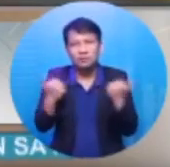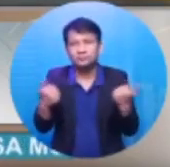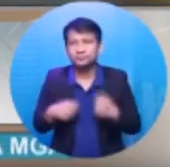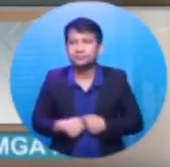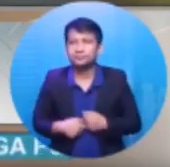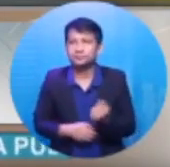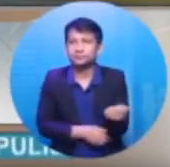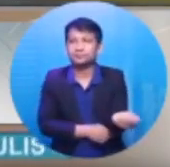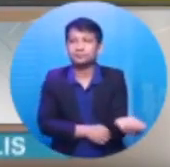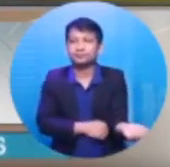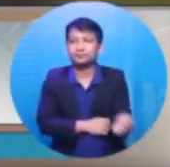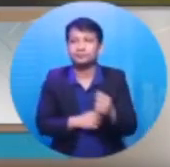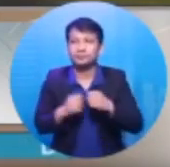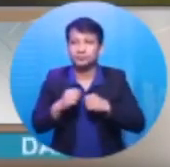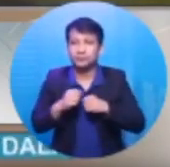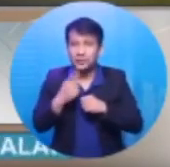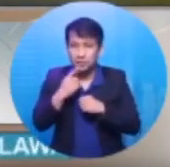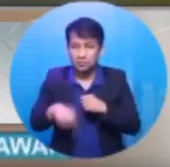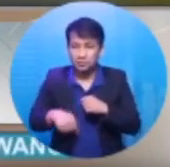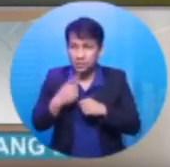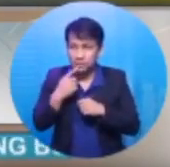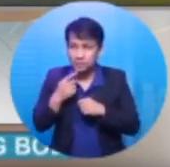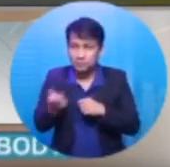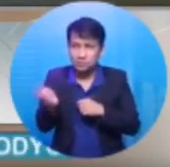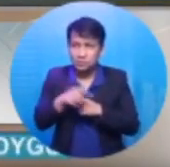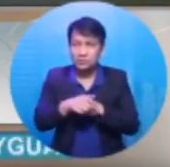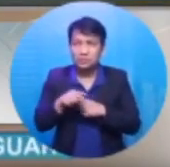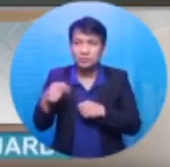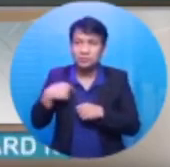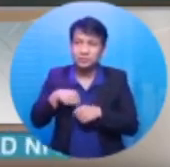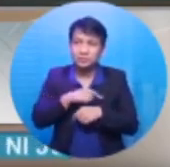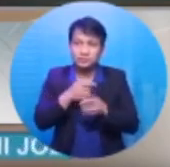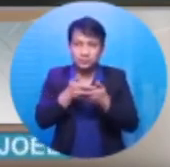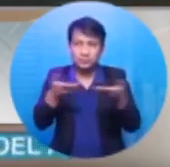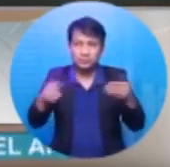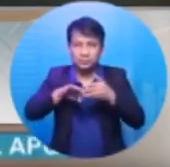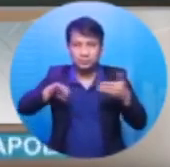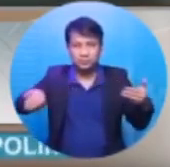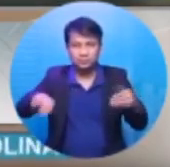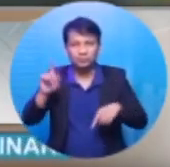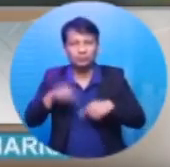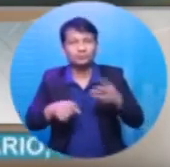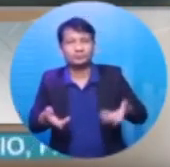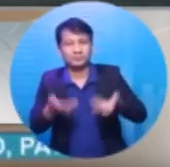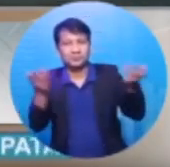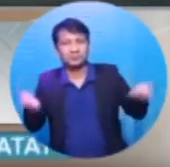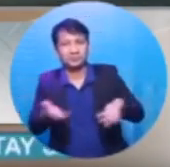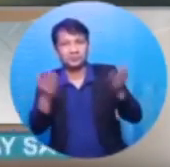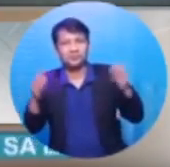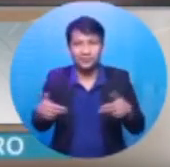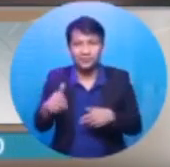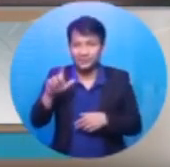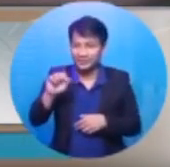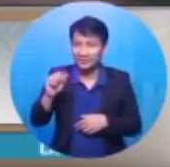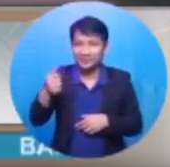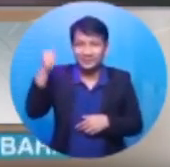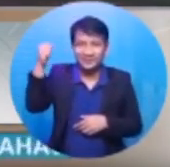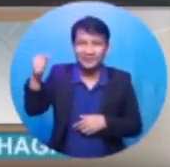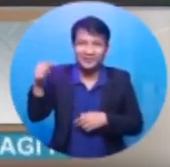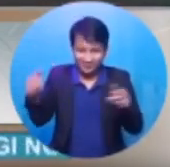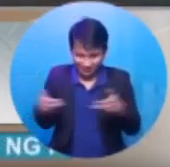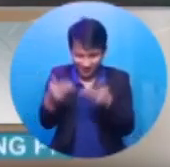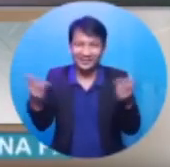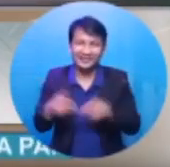Naawat po ng mga taga rito sa amin, eh yung mga taga ron sa kanila, hindi sila inaawat. Sinasabihan pa, lodges, kulakot sa puti daw. Para kay mga